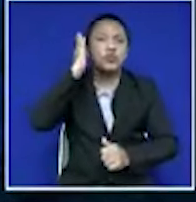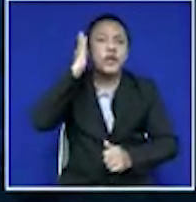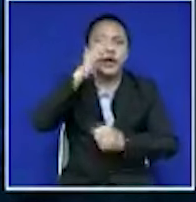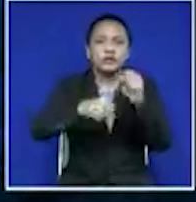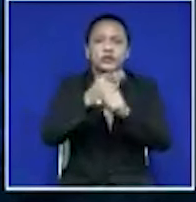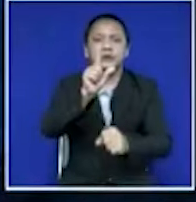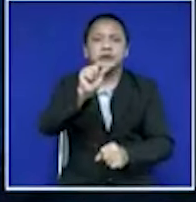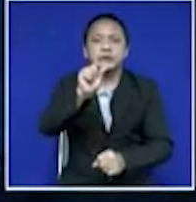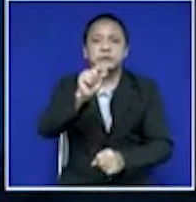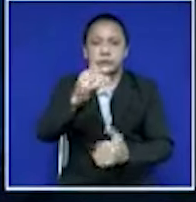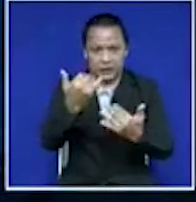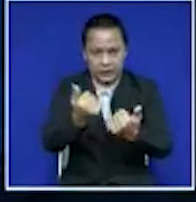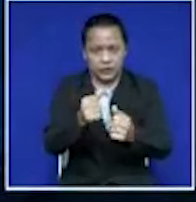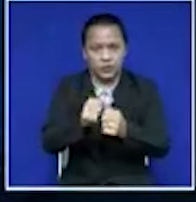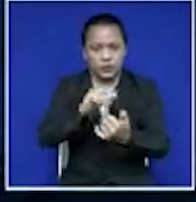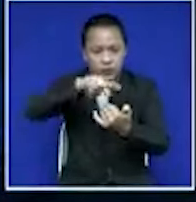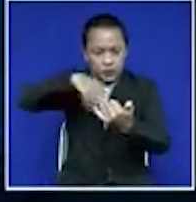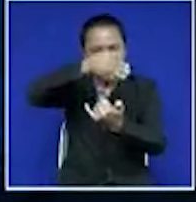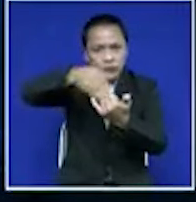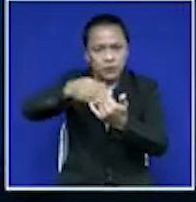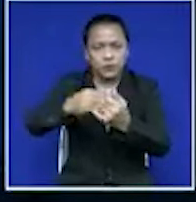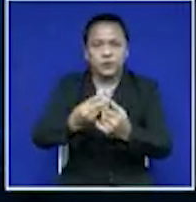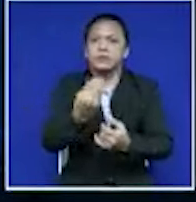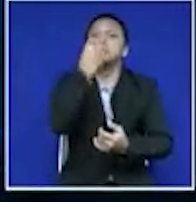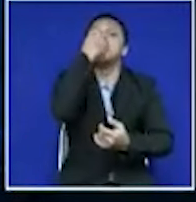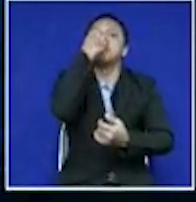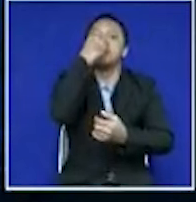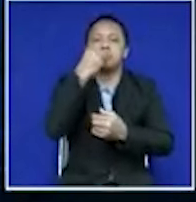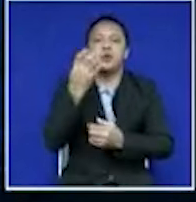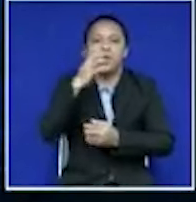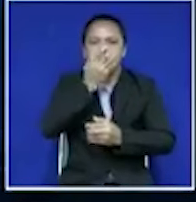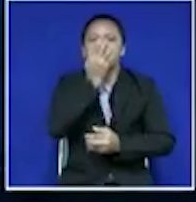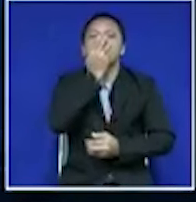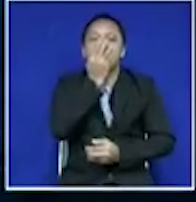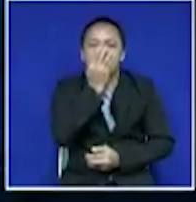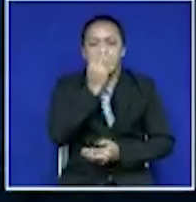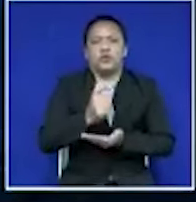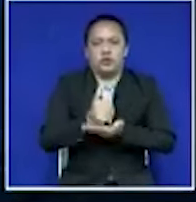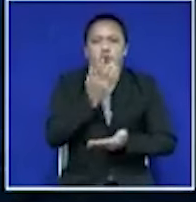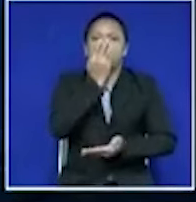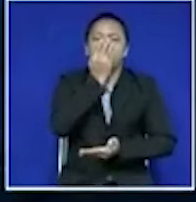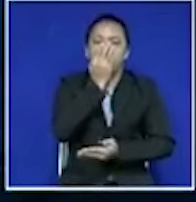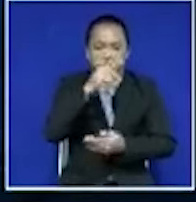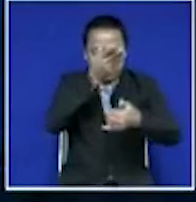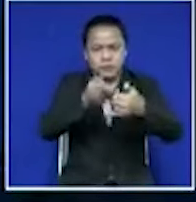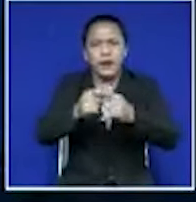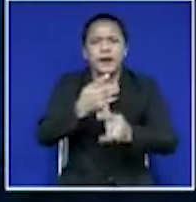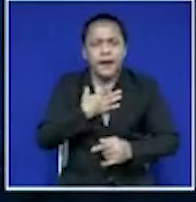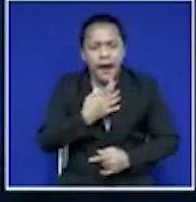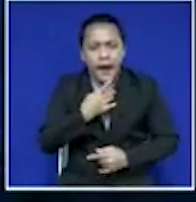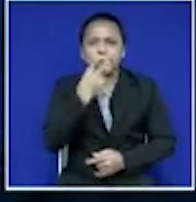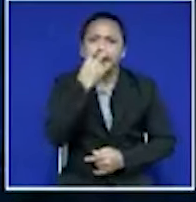ายุ20ปีตอนนี้ต้องผลพบเชื้อต้องใส่ท่อช่วยหายใจนะครับแล้วก็ที่เหลือก็มีอาการไ